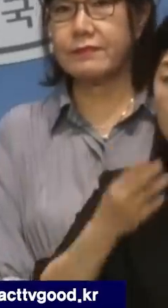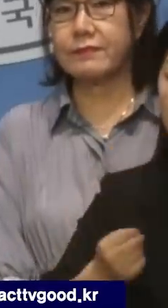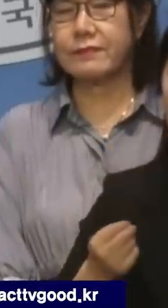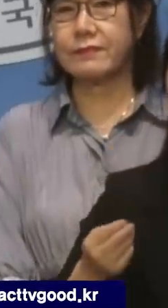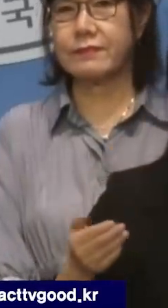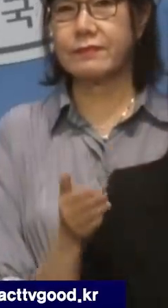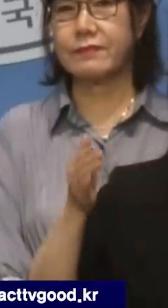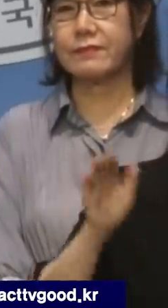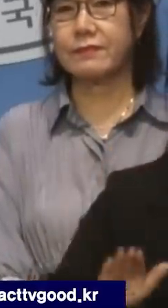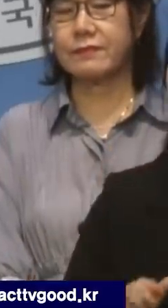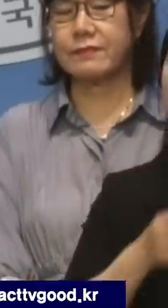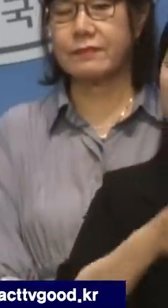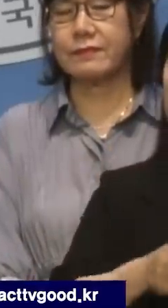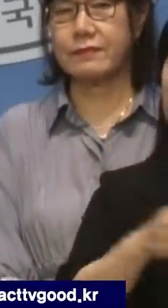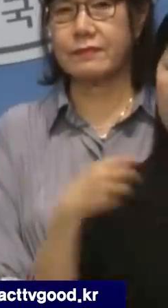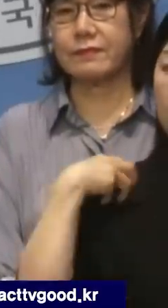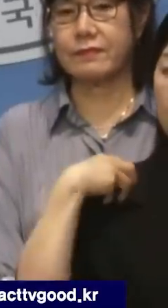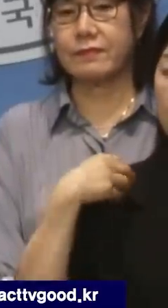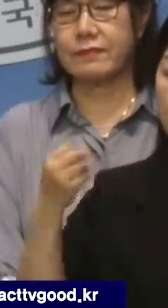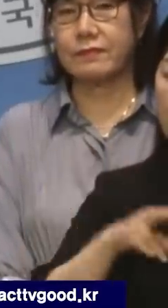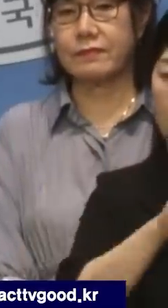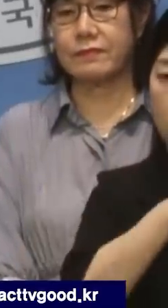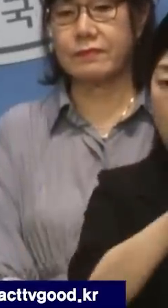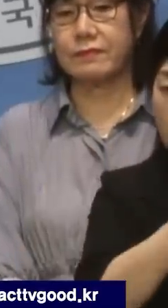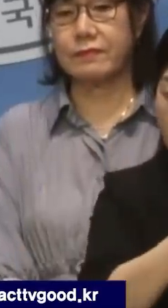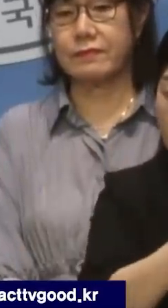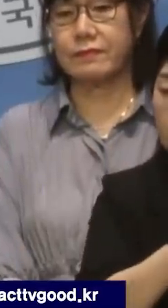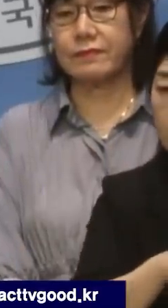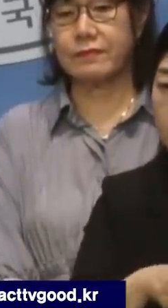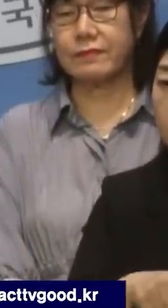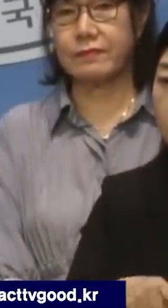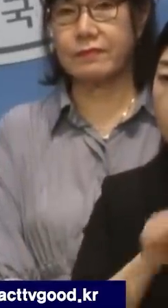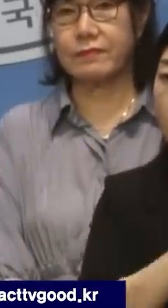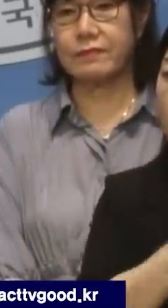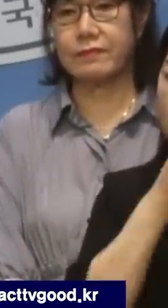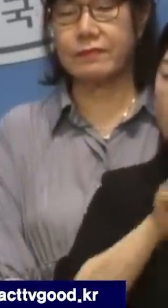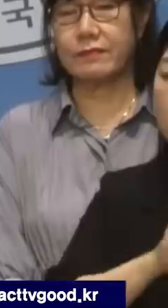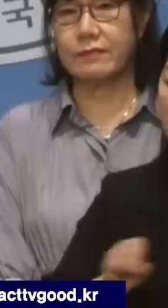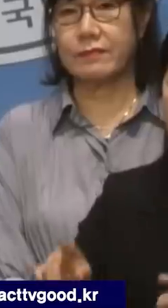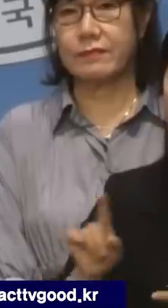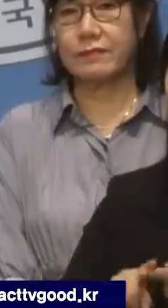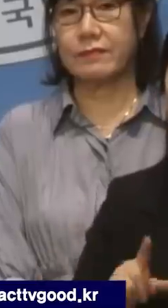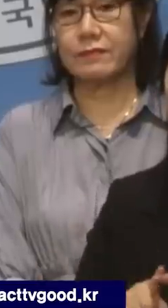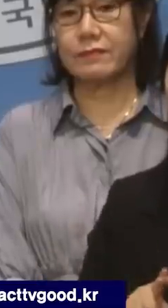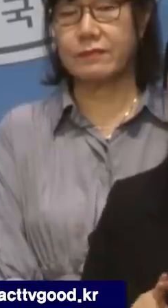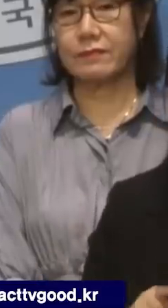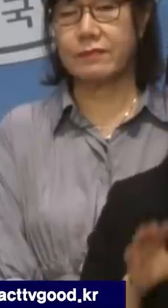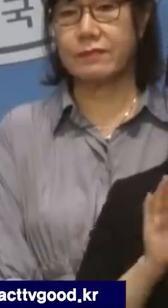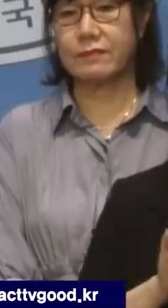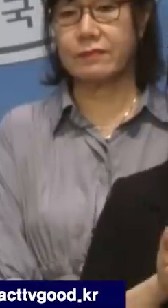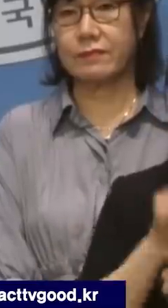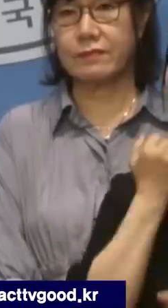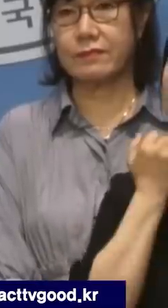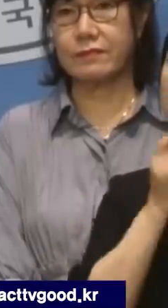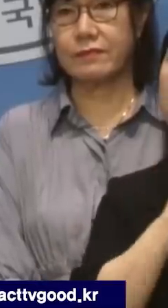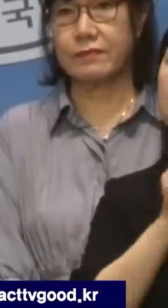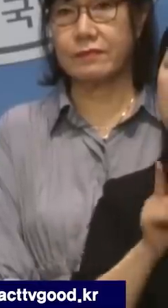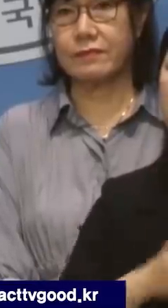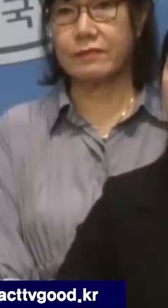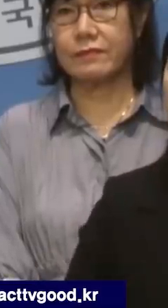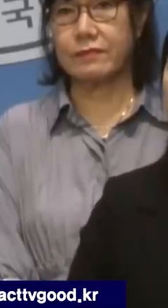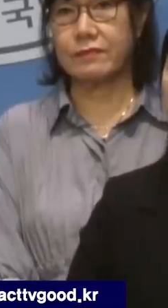있지만 윤석열 정부와 여당은 오염수 투기를 두둔하고 있습니다. 또한 국민을